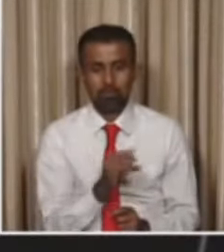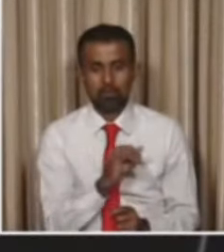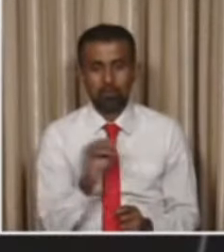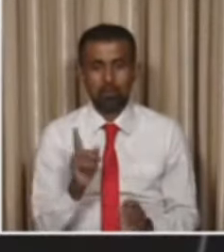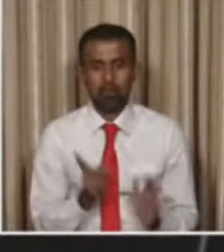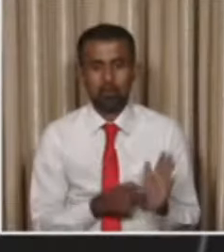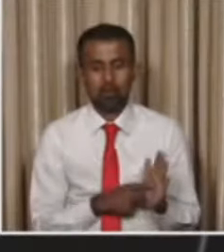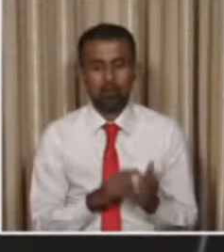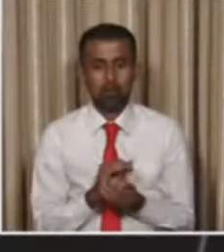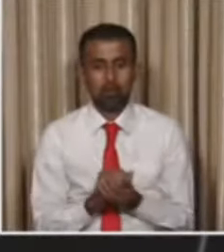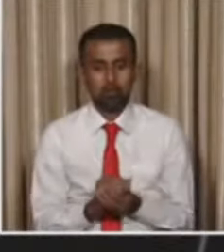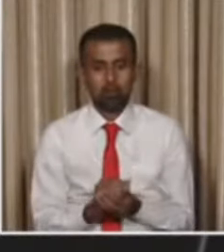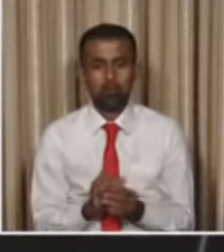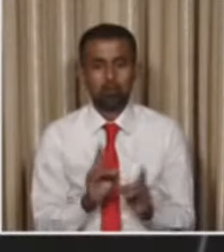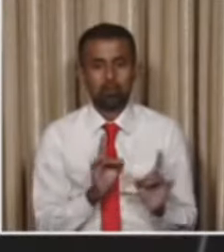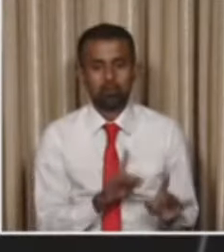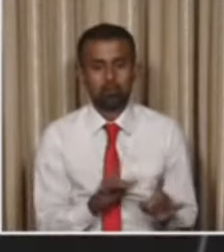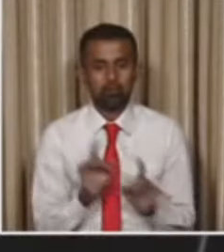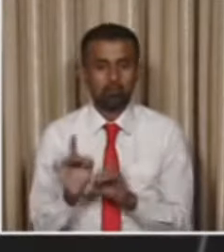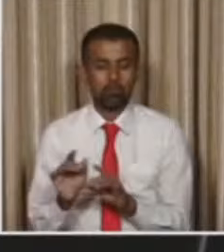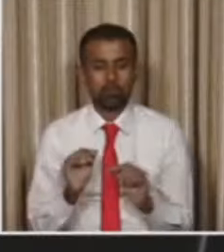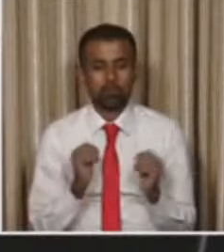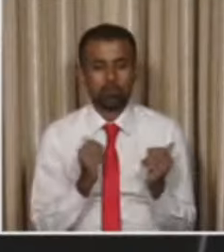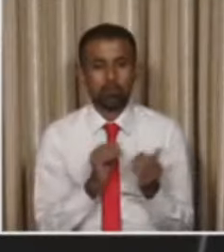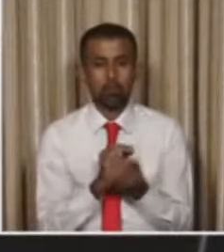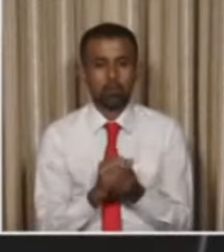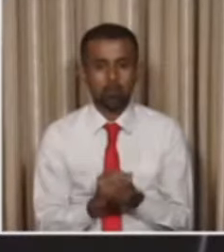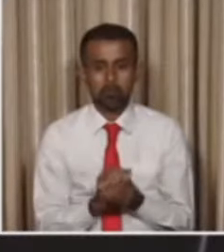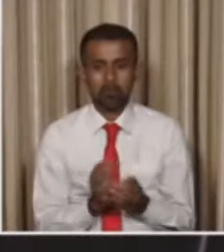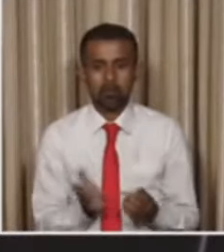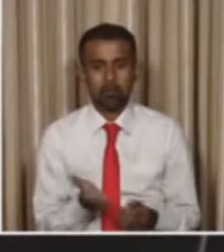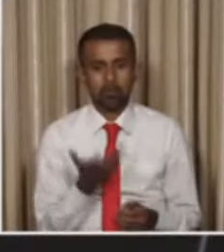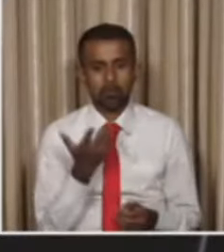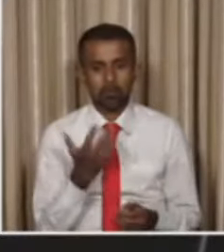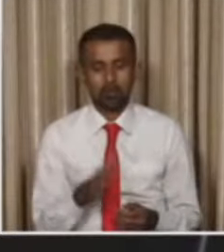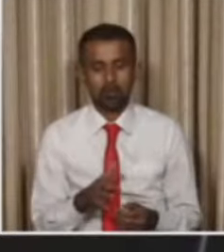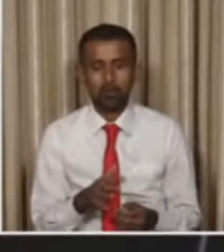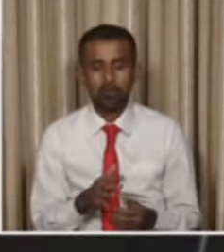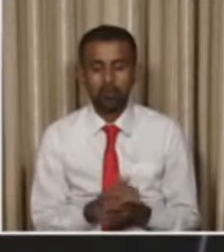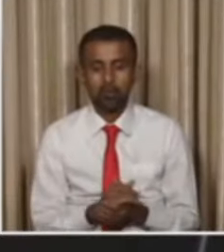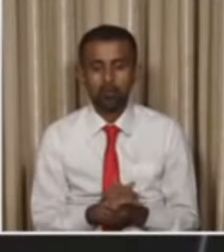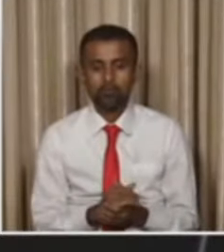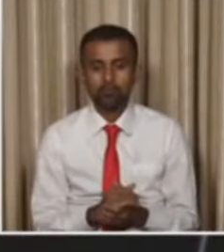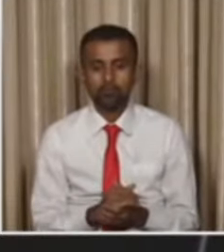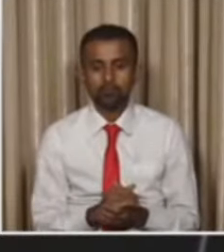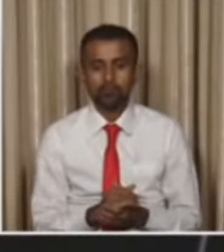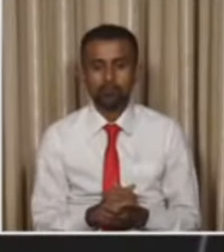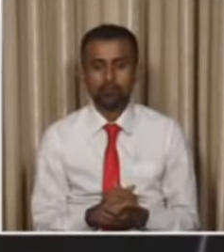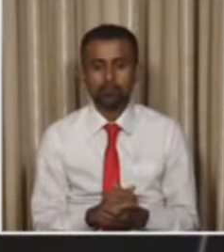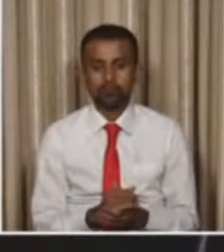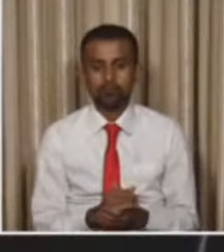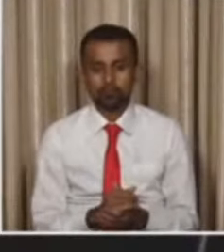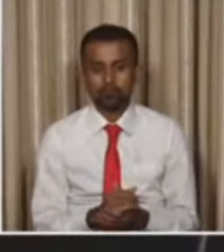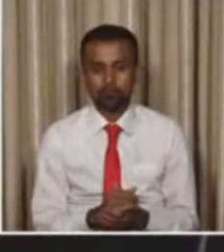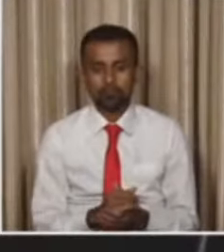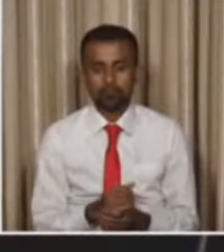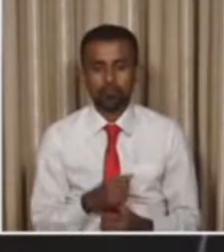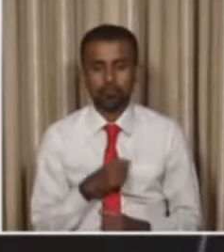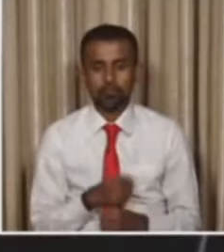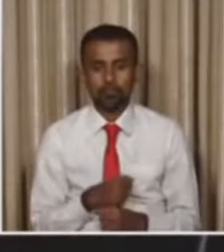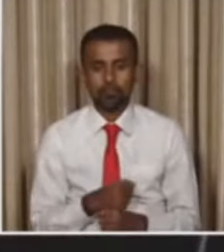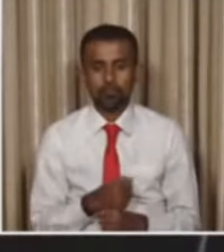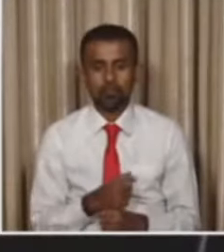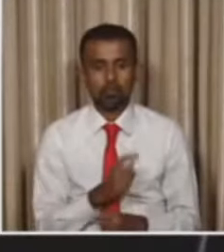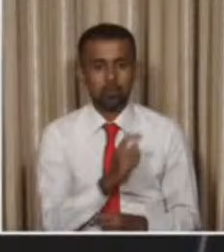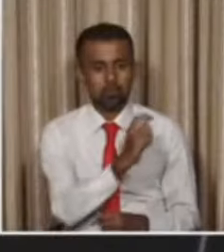ලක්ෂයක් ආරක්ෂා කරන ගමන් ජීවිත බේර ගන්න ගිහිල්ලා එතනදි ගරු සභාපතිතුමනි ආණ්ඩුවට එන